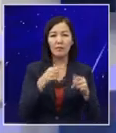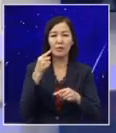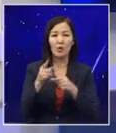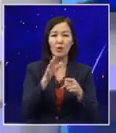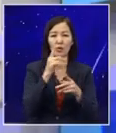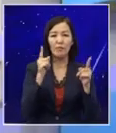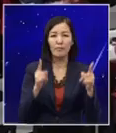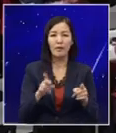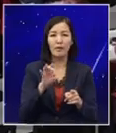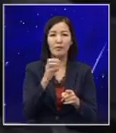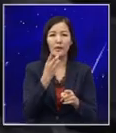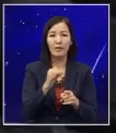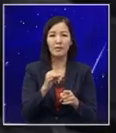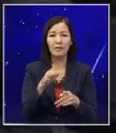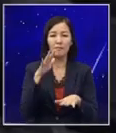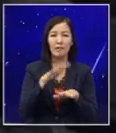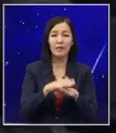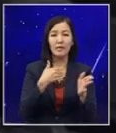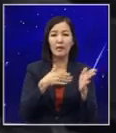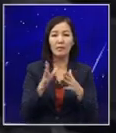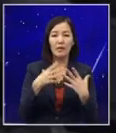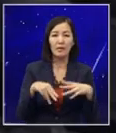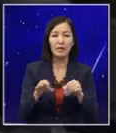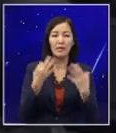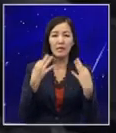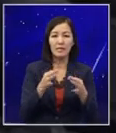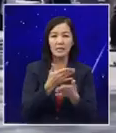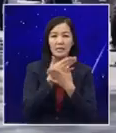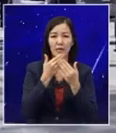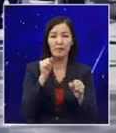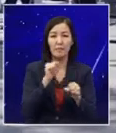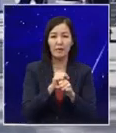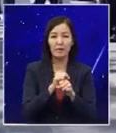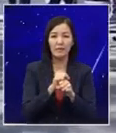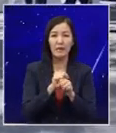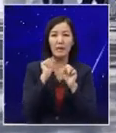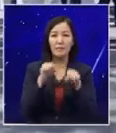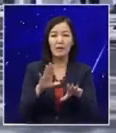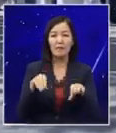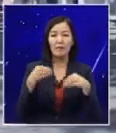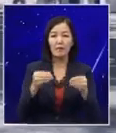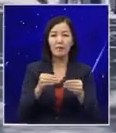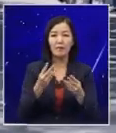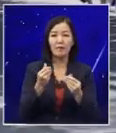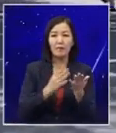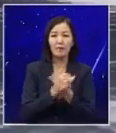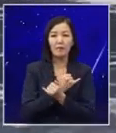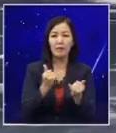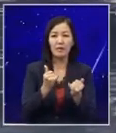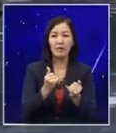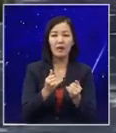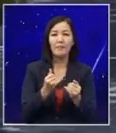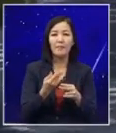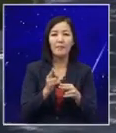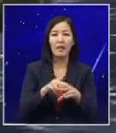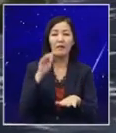период Брексита, и британские банки лишатся общеевропейской лицензии – права предоставлять финансовые услуги на континенте. В частности,